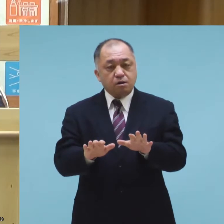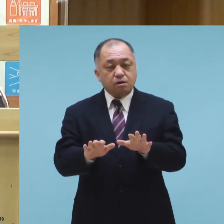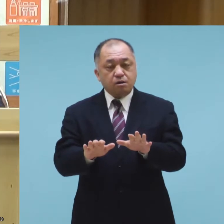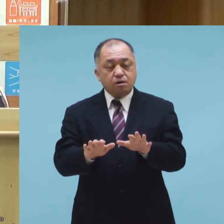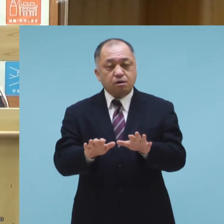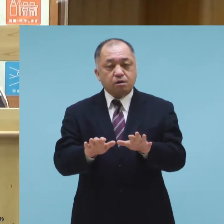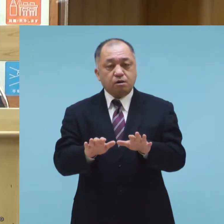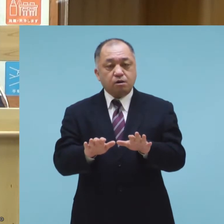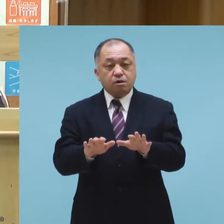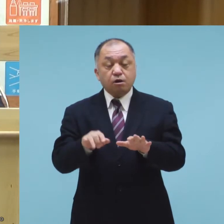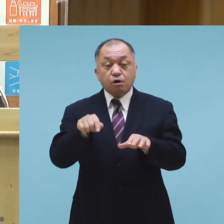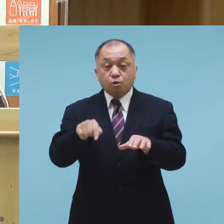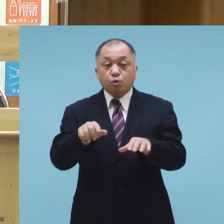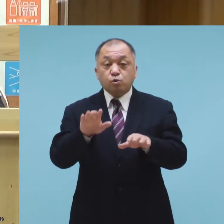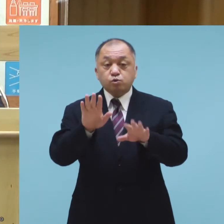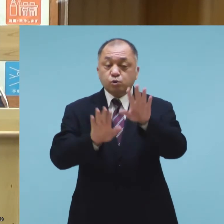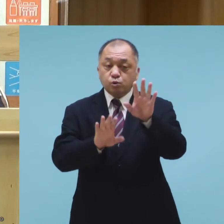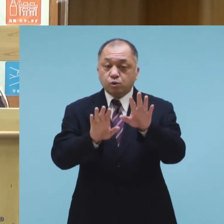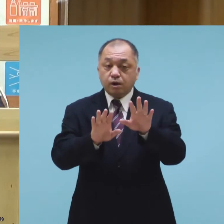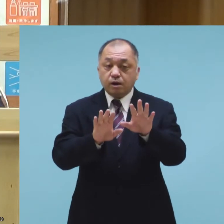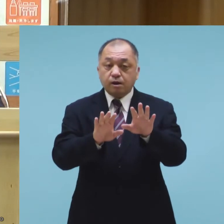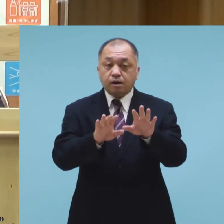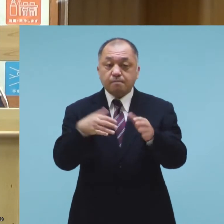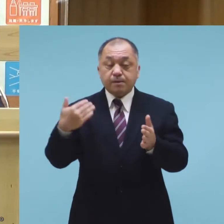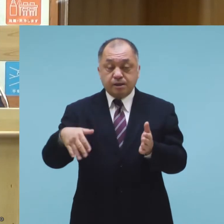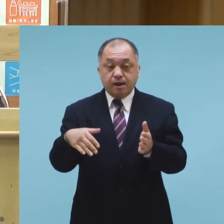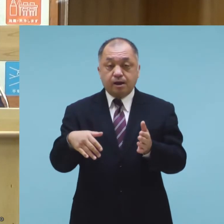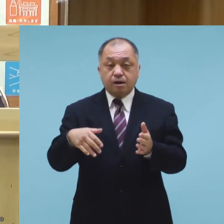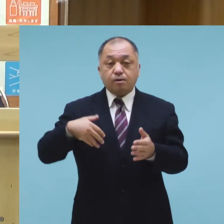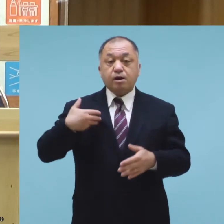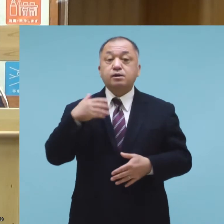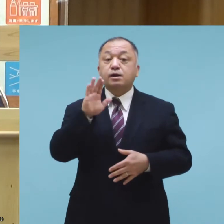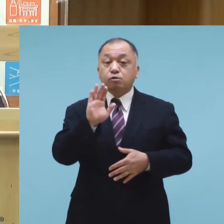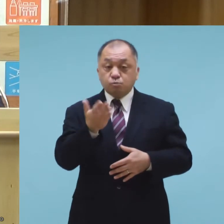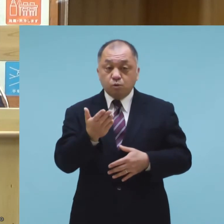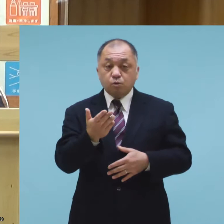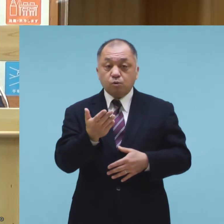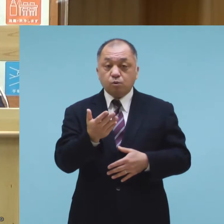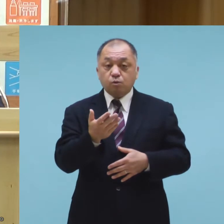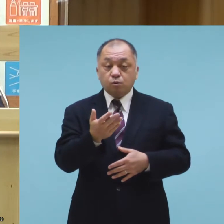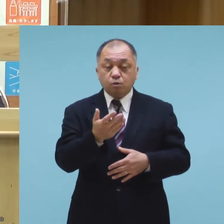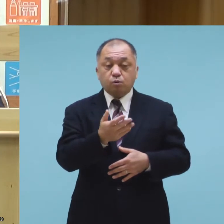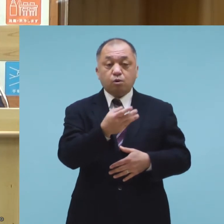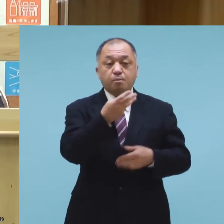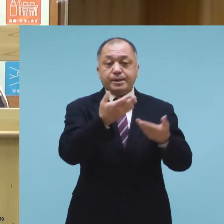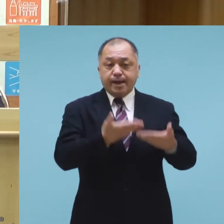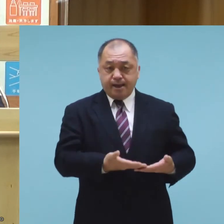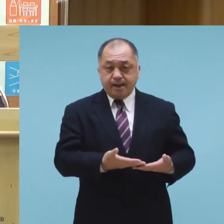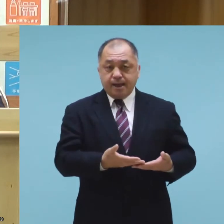この時間時点での状況私確認できてませんが、三重県とか岐阜